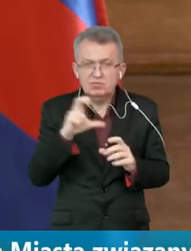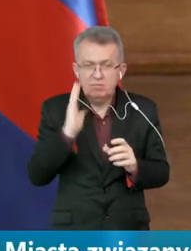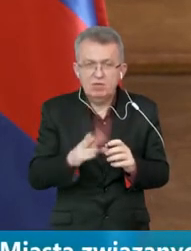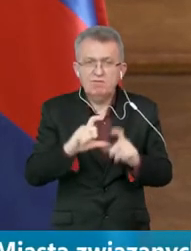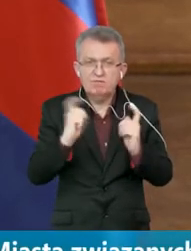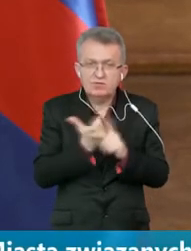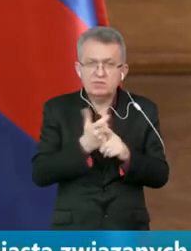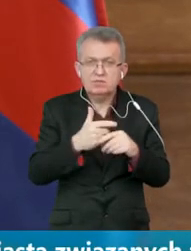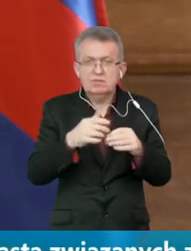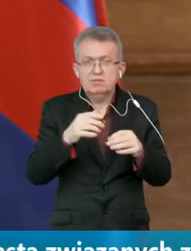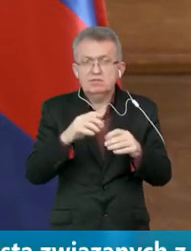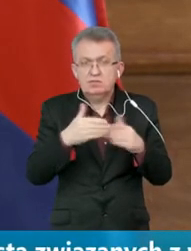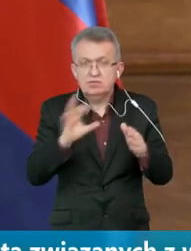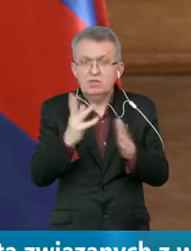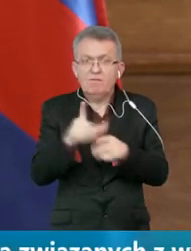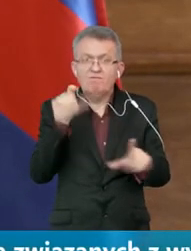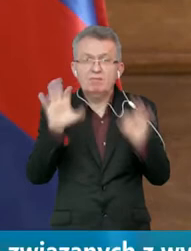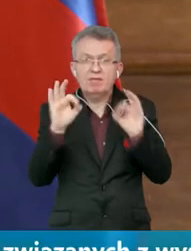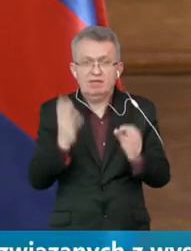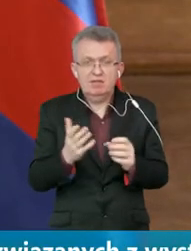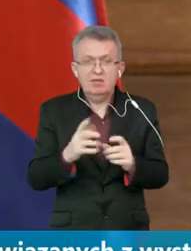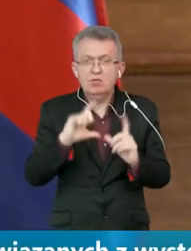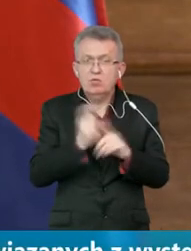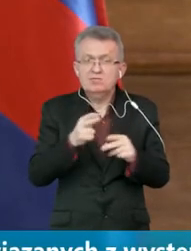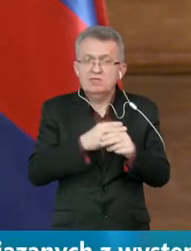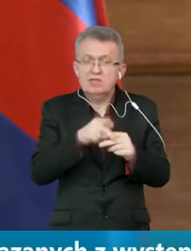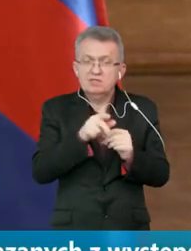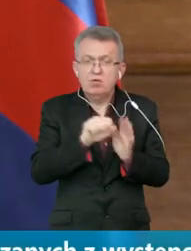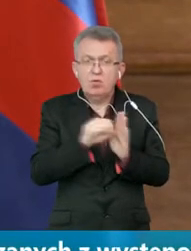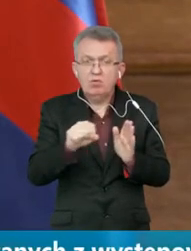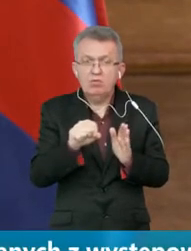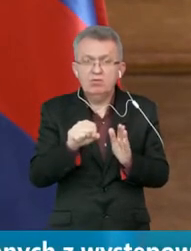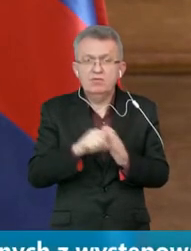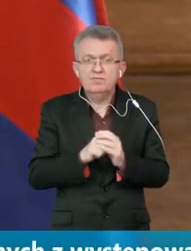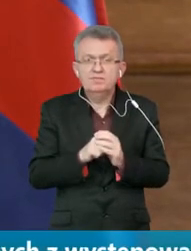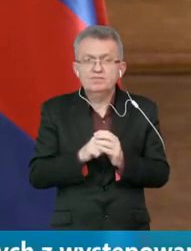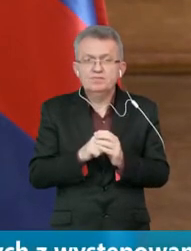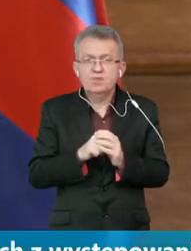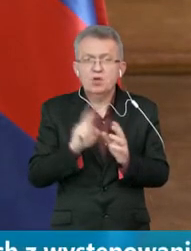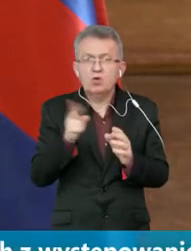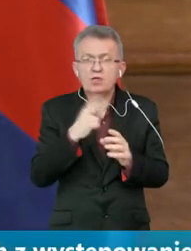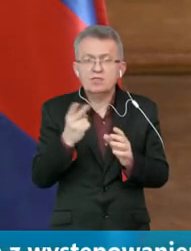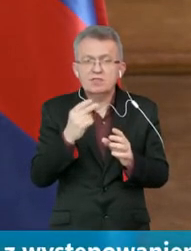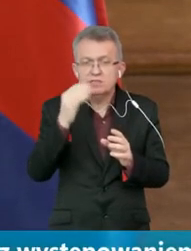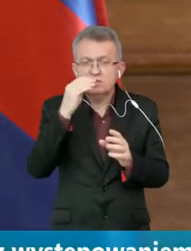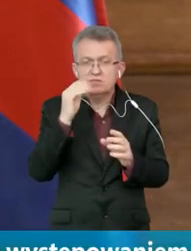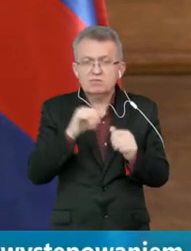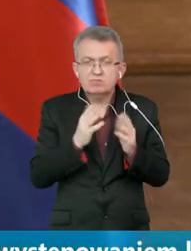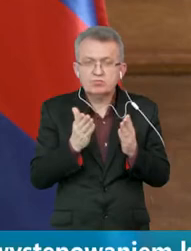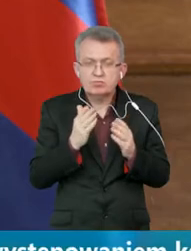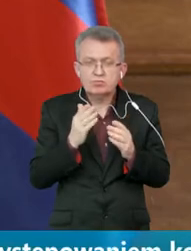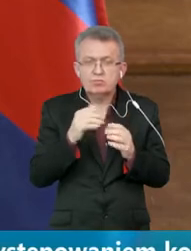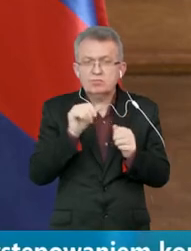czy tylko wybrane? Pani Małgorzato, to wszystko zależy od tego, do którego przedszkola zgłoszą